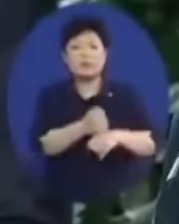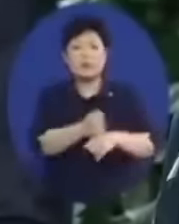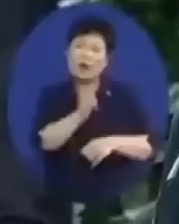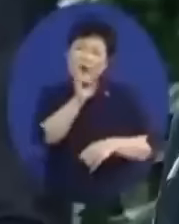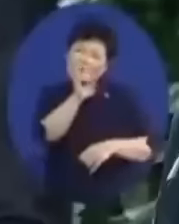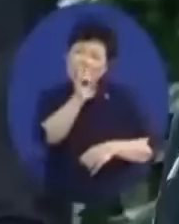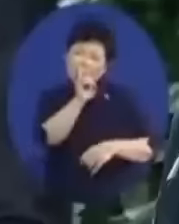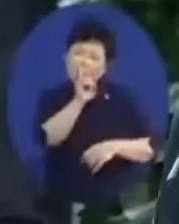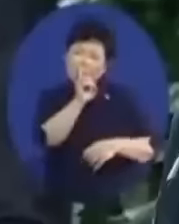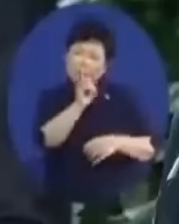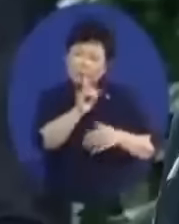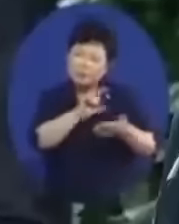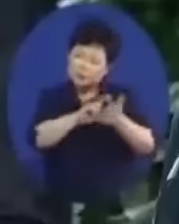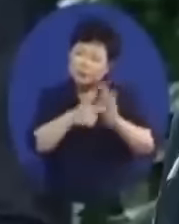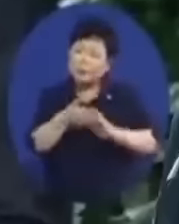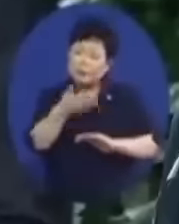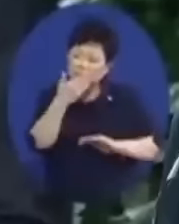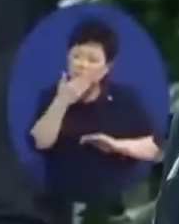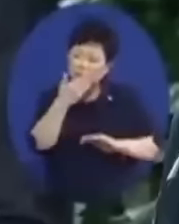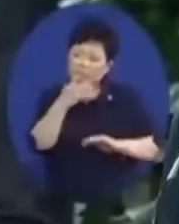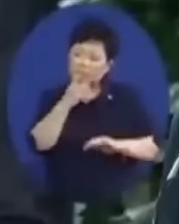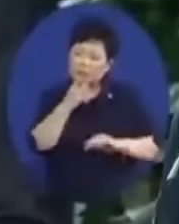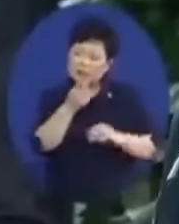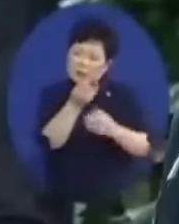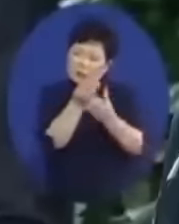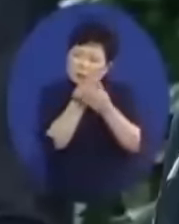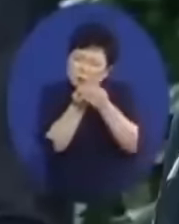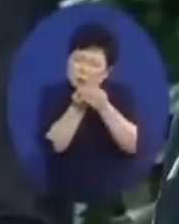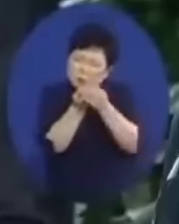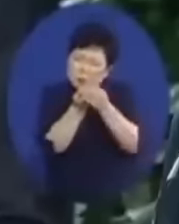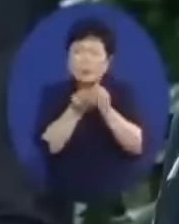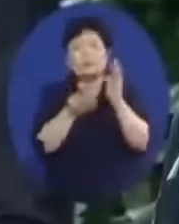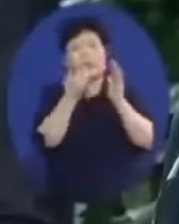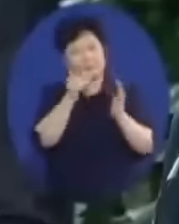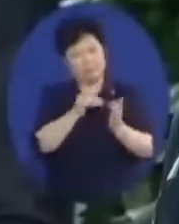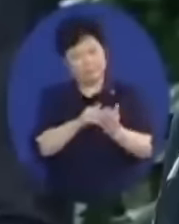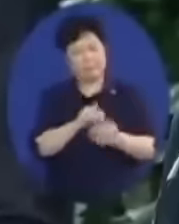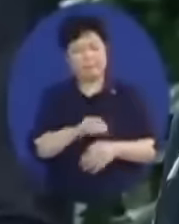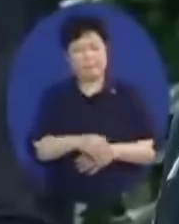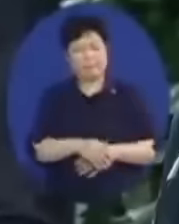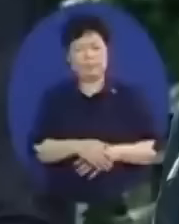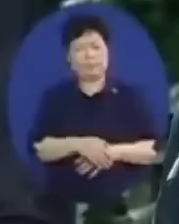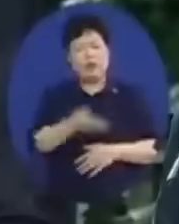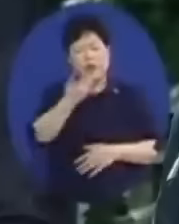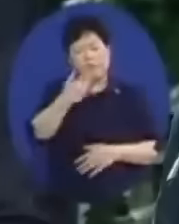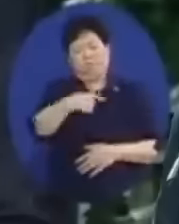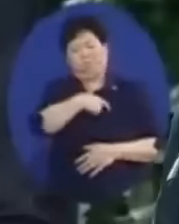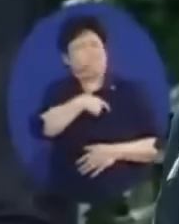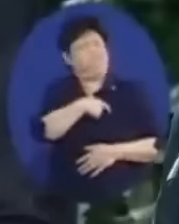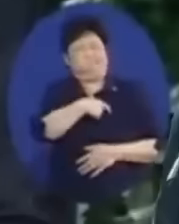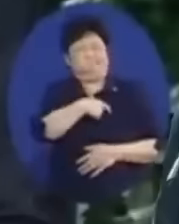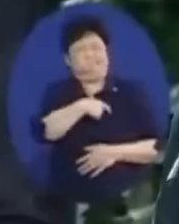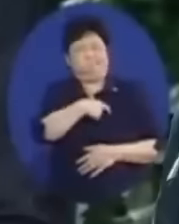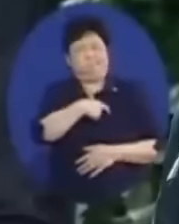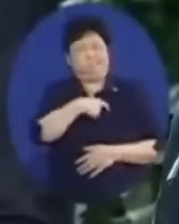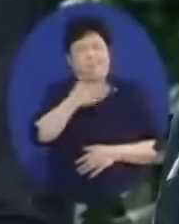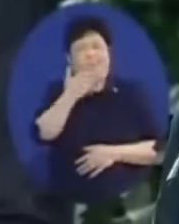먹는 것보다 못 먹을 것입니다. 조금밖에 안 먹어요. 먹기가 싫어요.